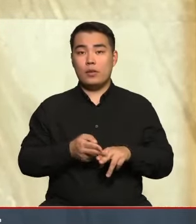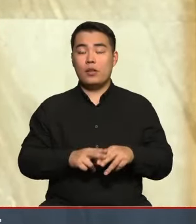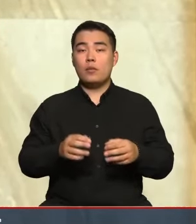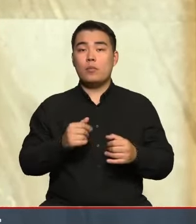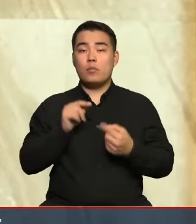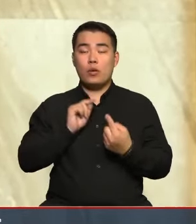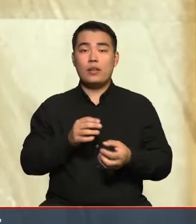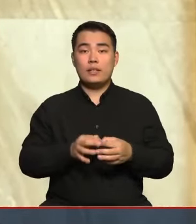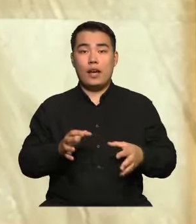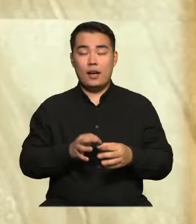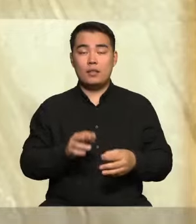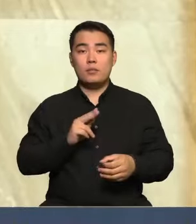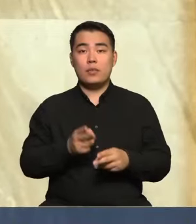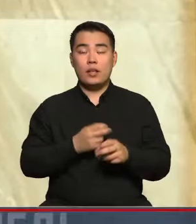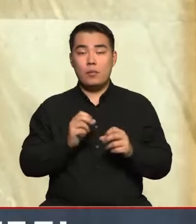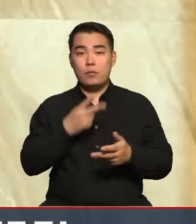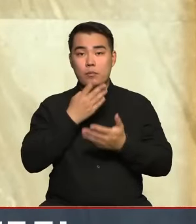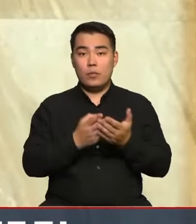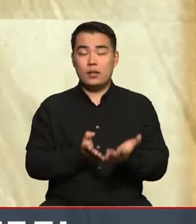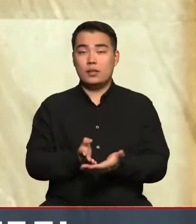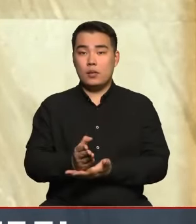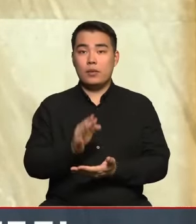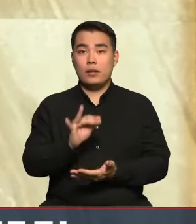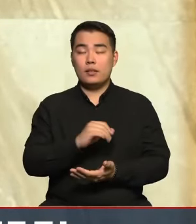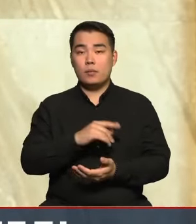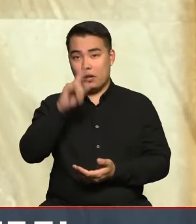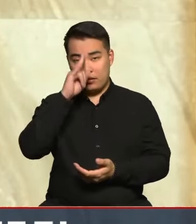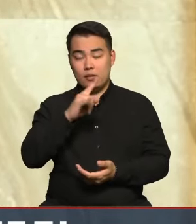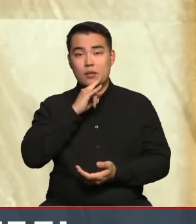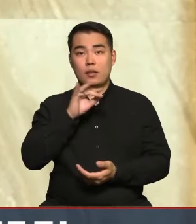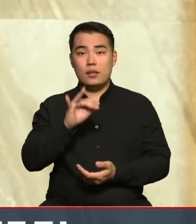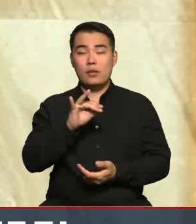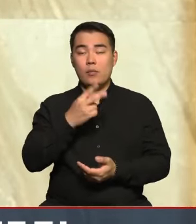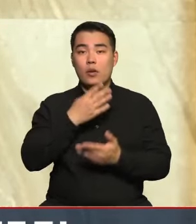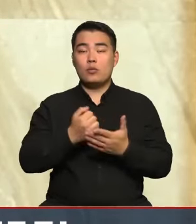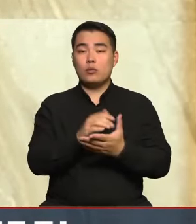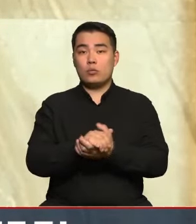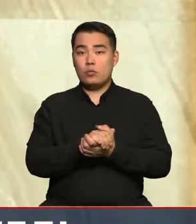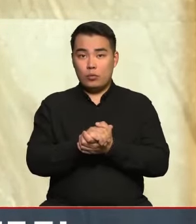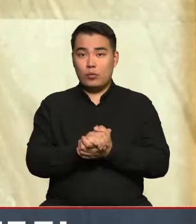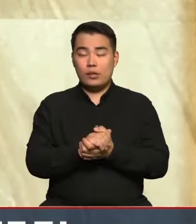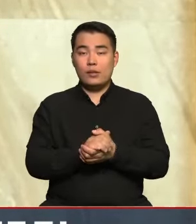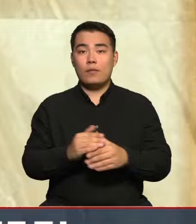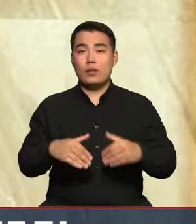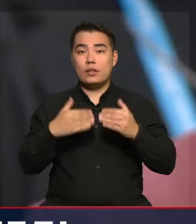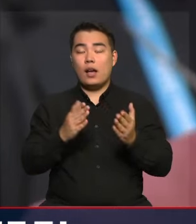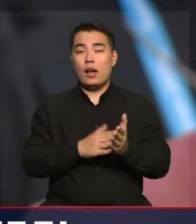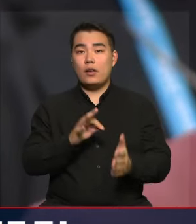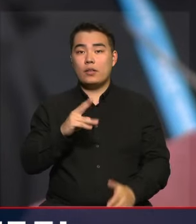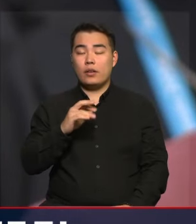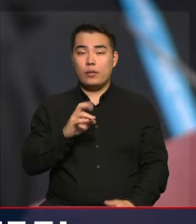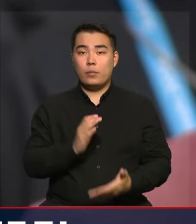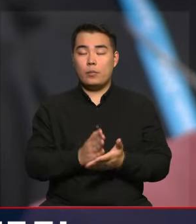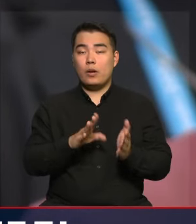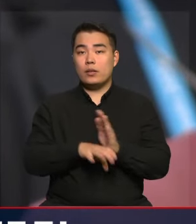қарсы бастама да көп қырлы сыртқы саясат та біз Қазақстан мен Үндістан арасындағы достық қарым-қатынасты жоғары бағалаймыз. Соңғы